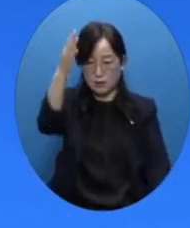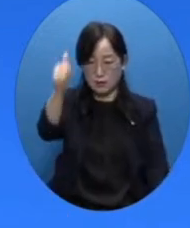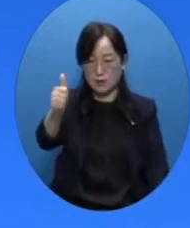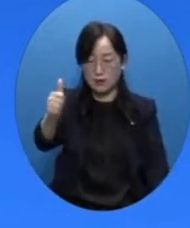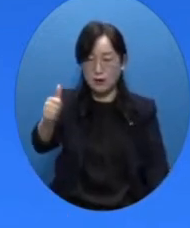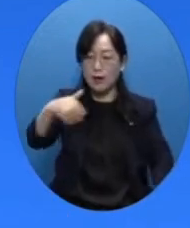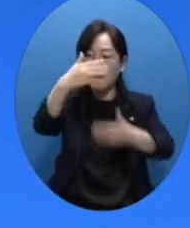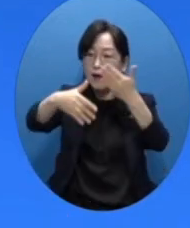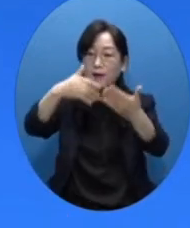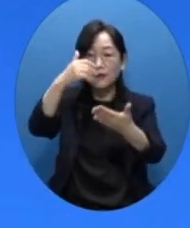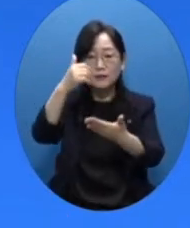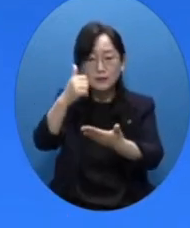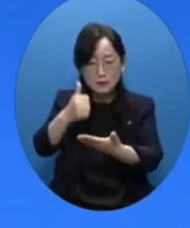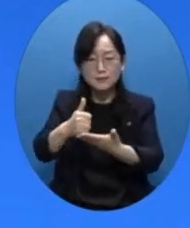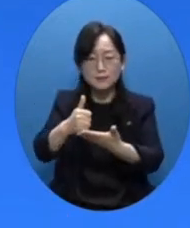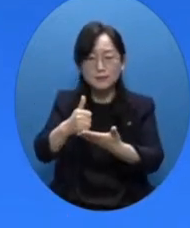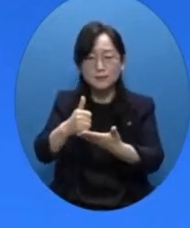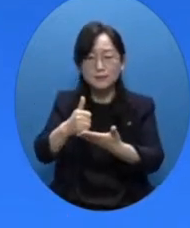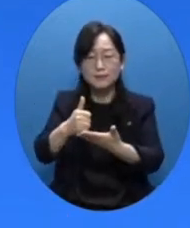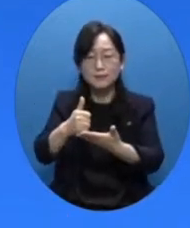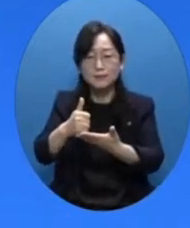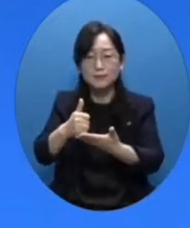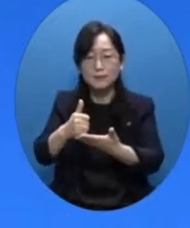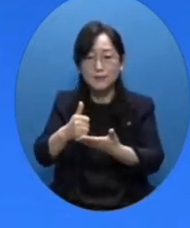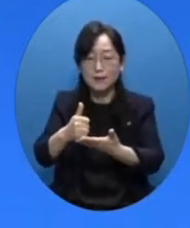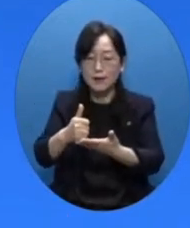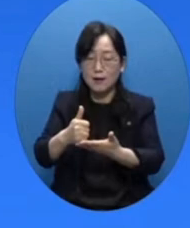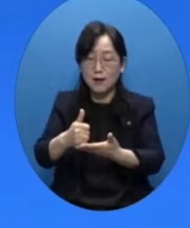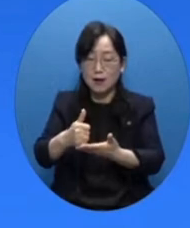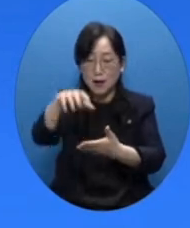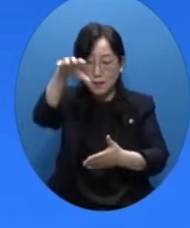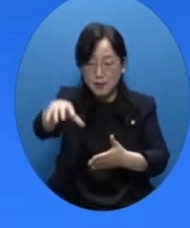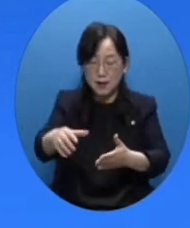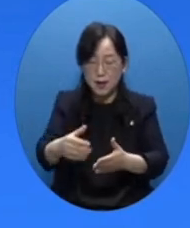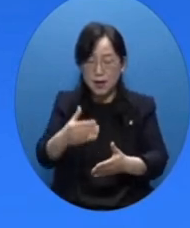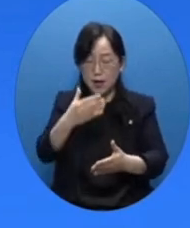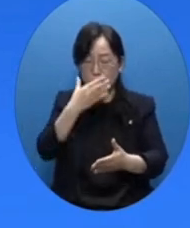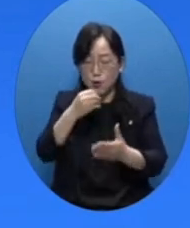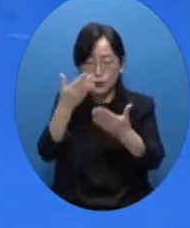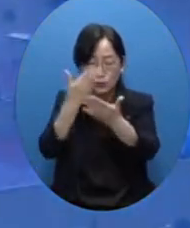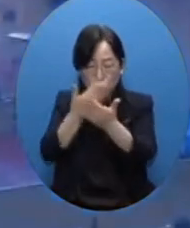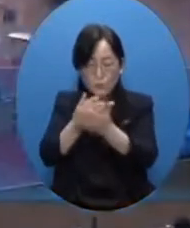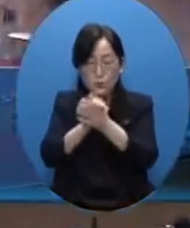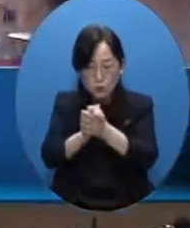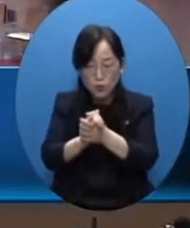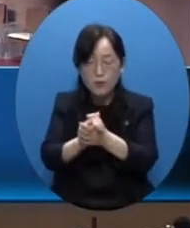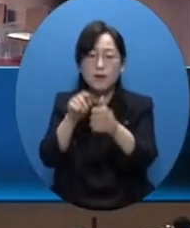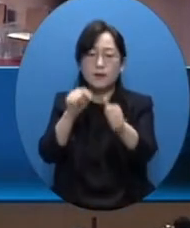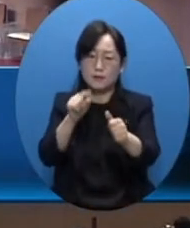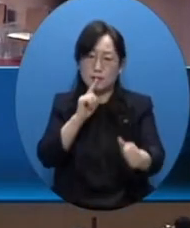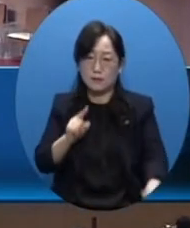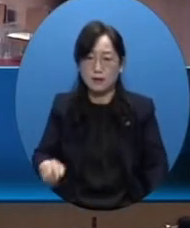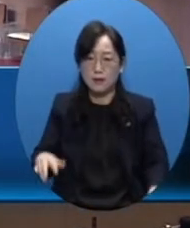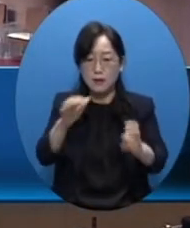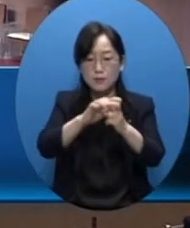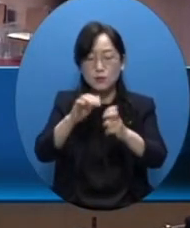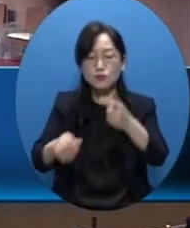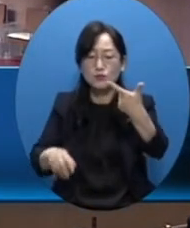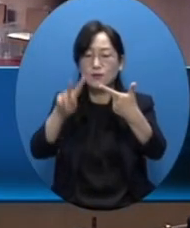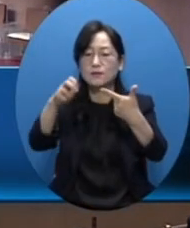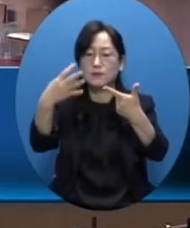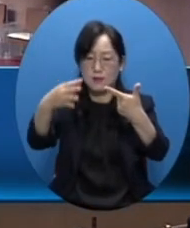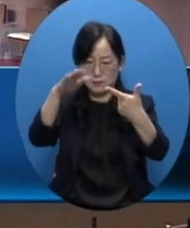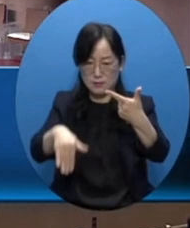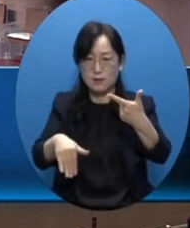1 됐어 분들께 옆 올 비로서 그들이 빡빡해 하라 민수기 6장 24절 5 26절